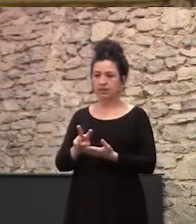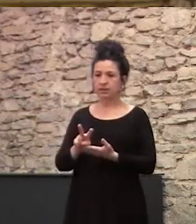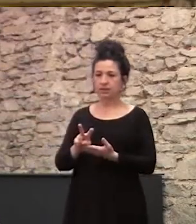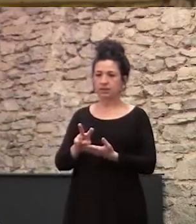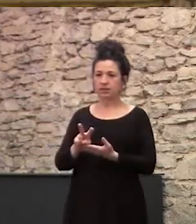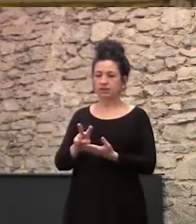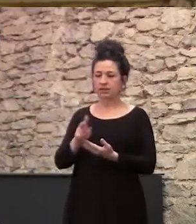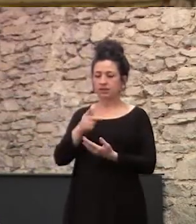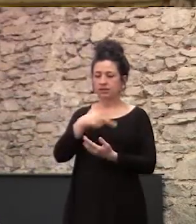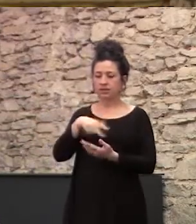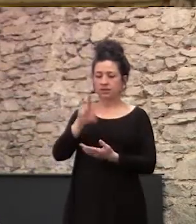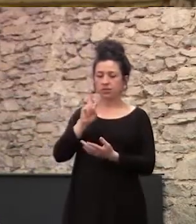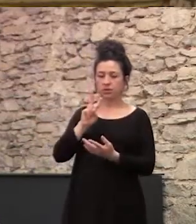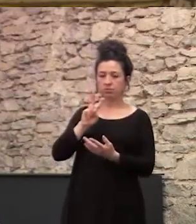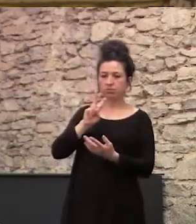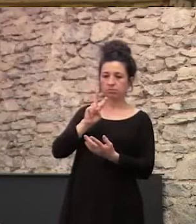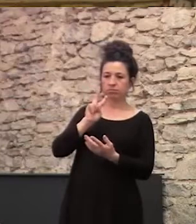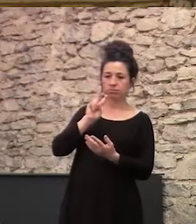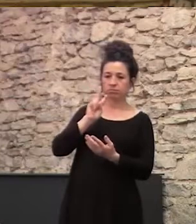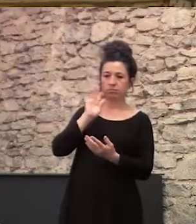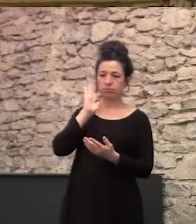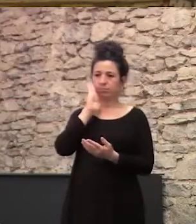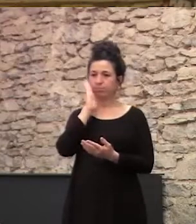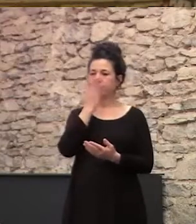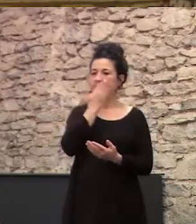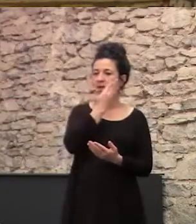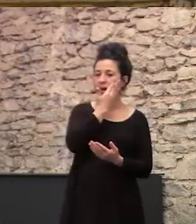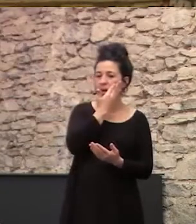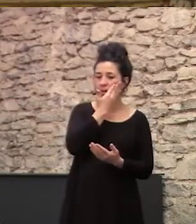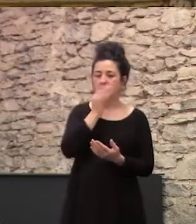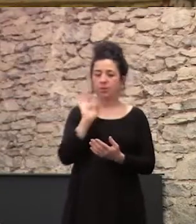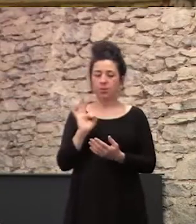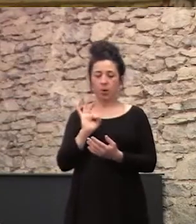ez? Ambiguetasuna, bueno, begi berezi bat horretarako